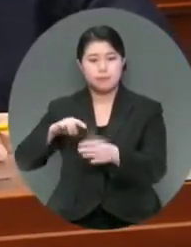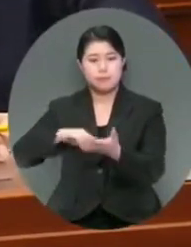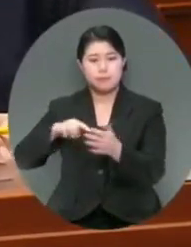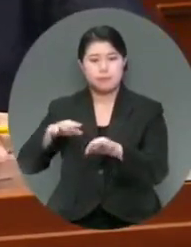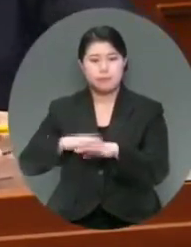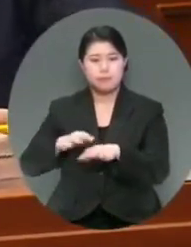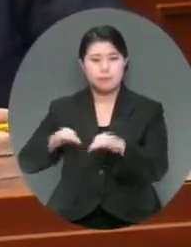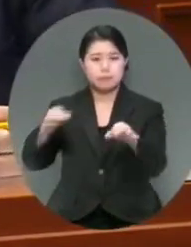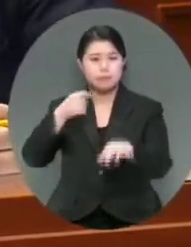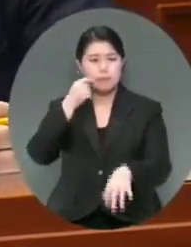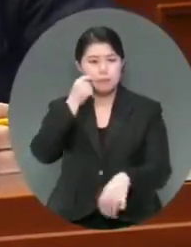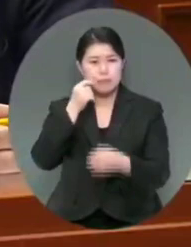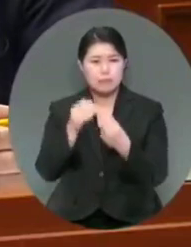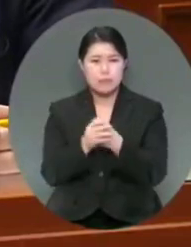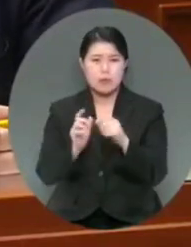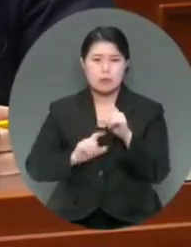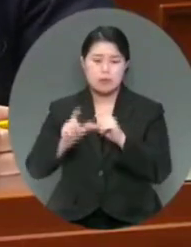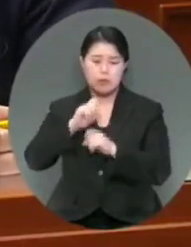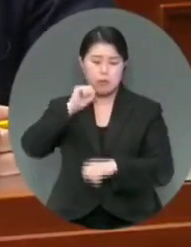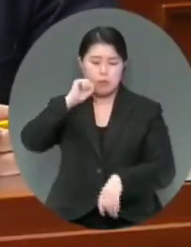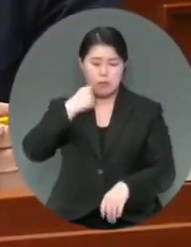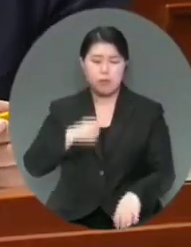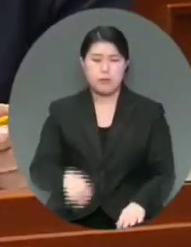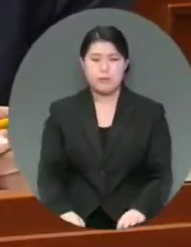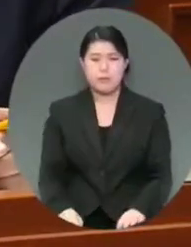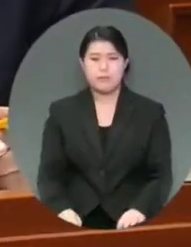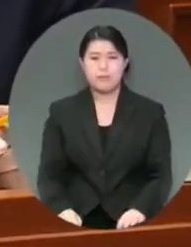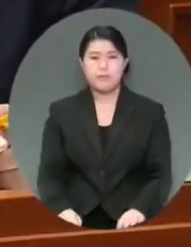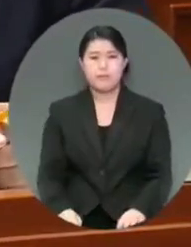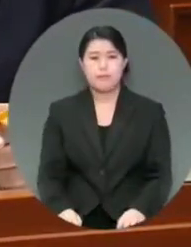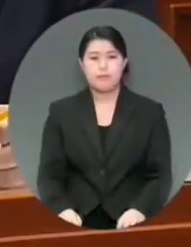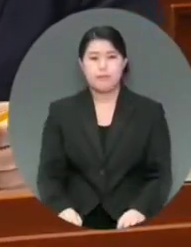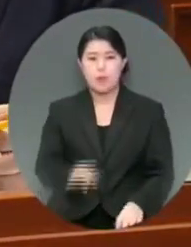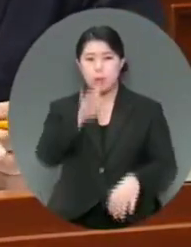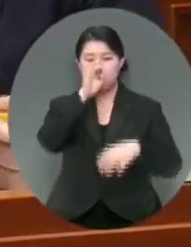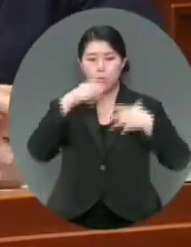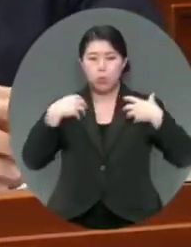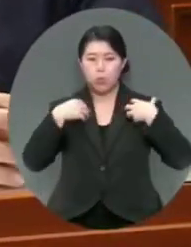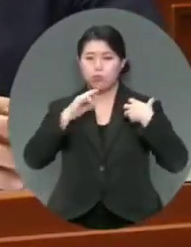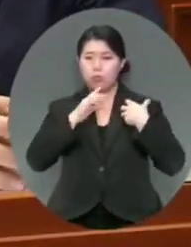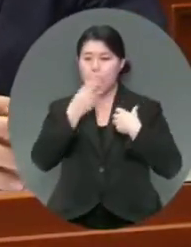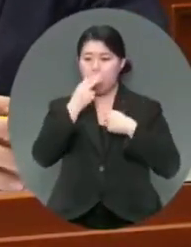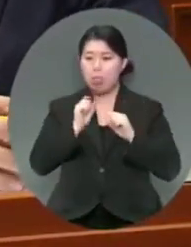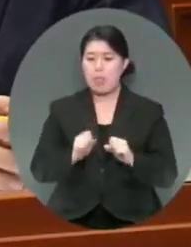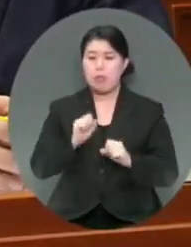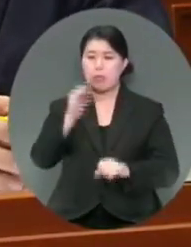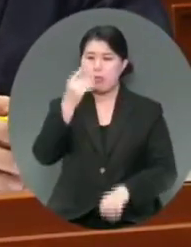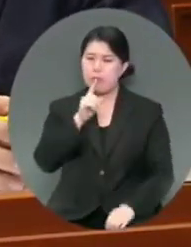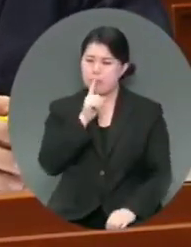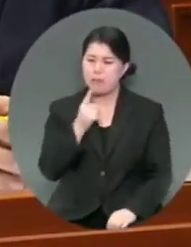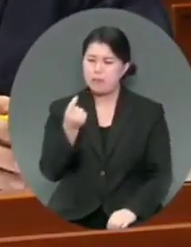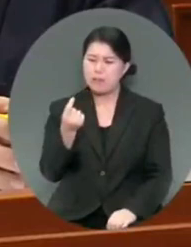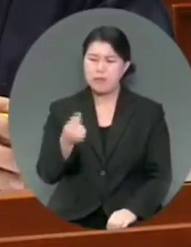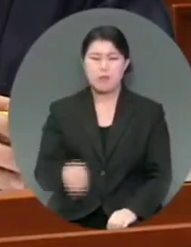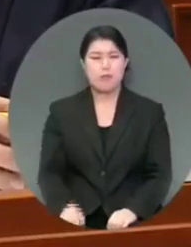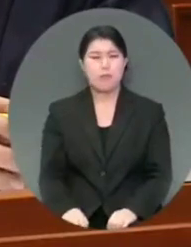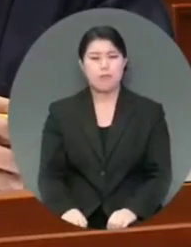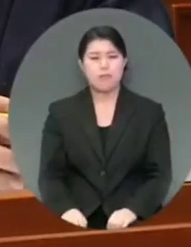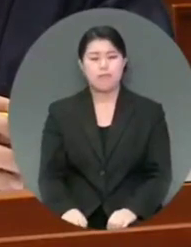미교부 사태로 더 어려움에 봉착해 가고 중앙 정부만 살면 된다 이런 느낌으로 받아들여질